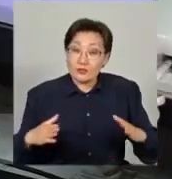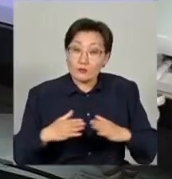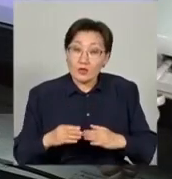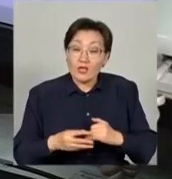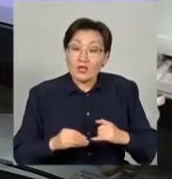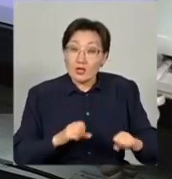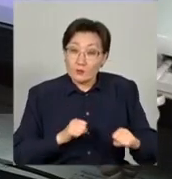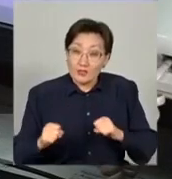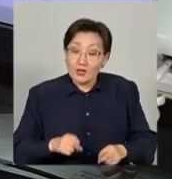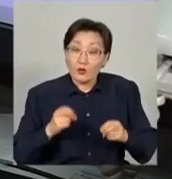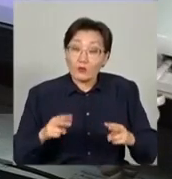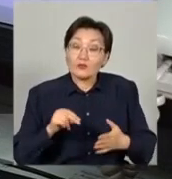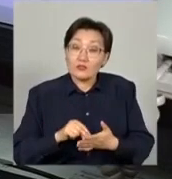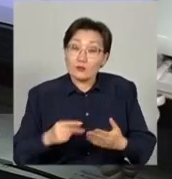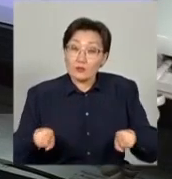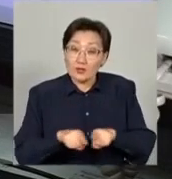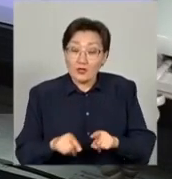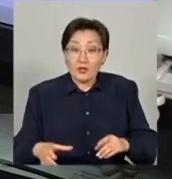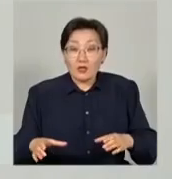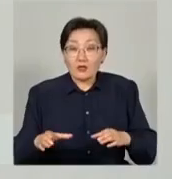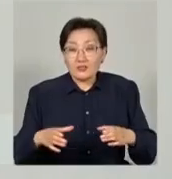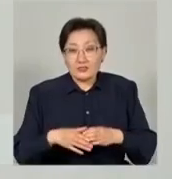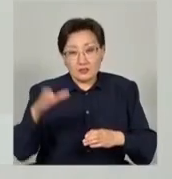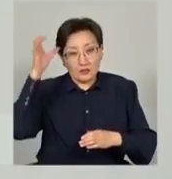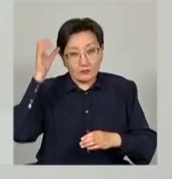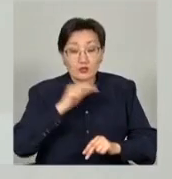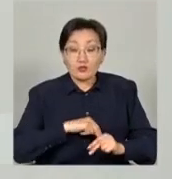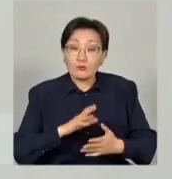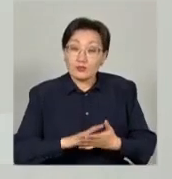қауіпті бағалау. Осындай кешенді ғылыми жұмыстар жалғасын табады.